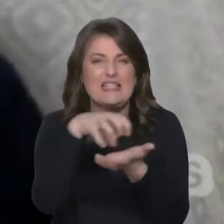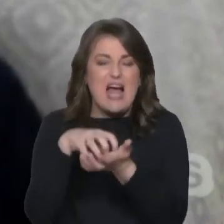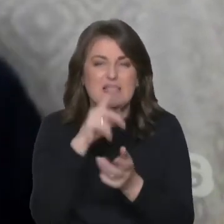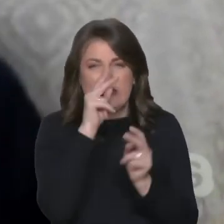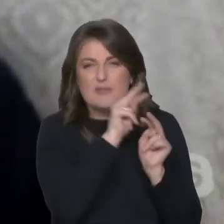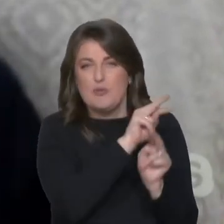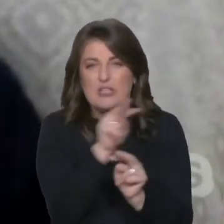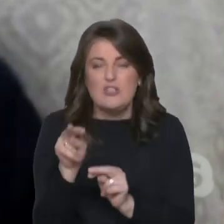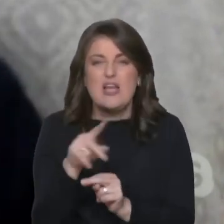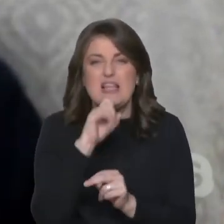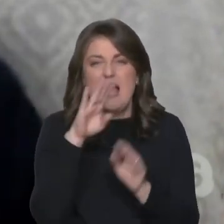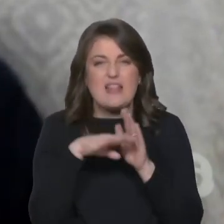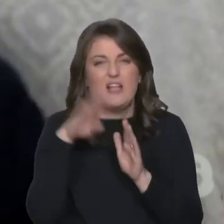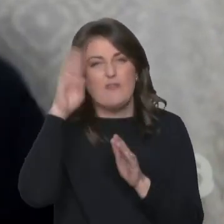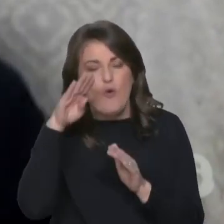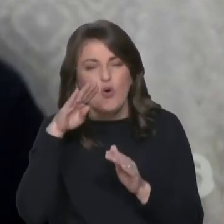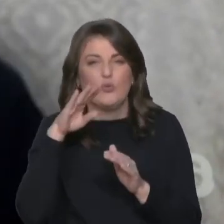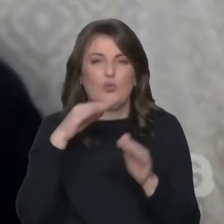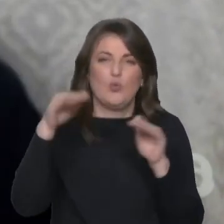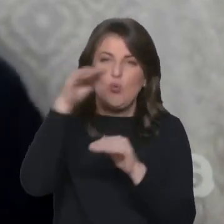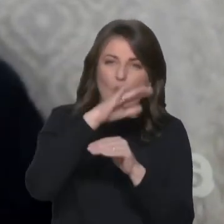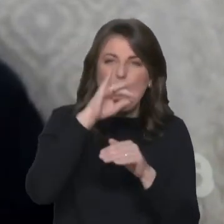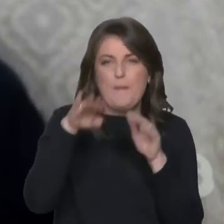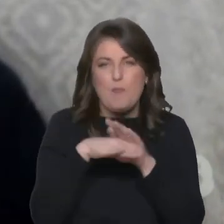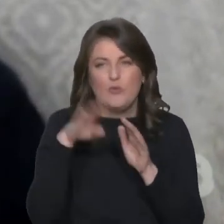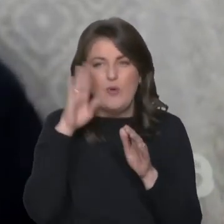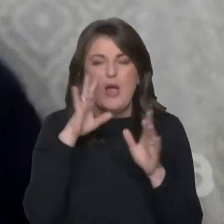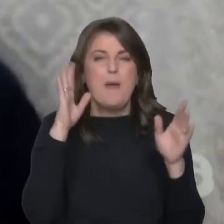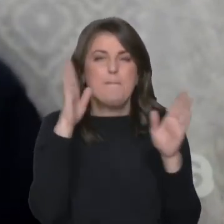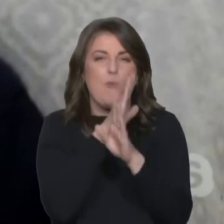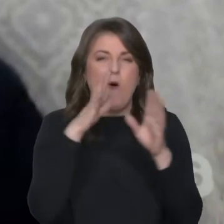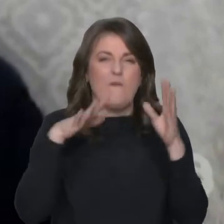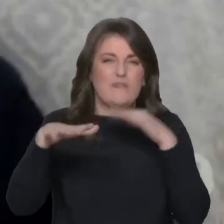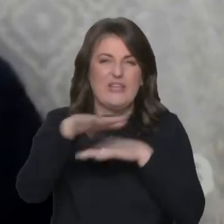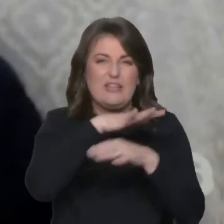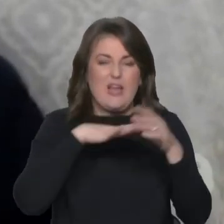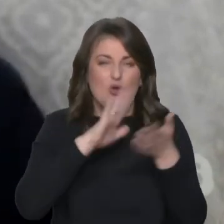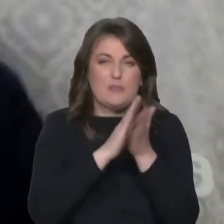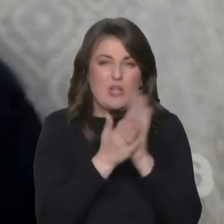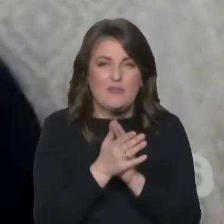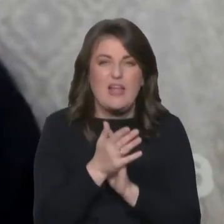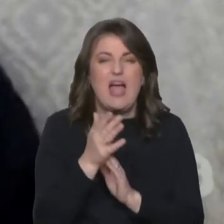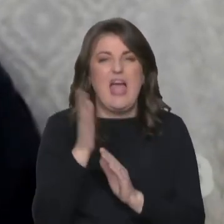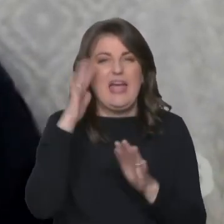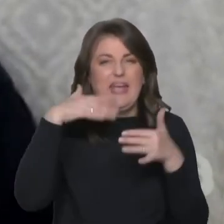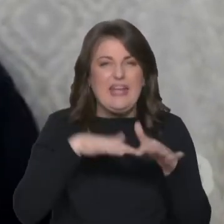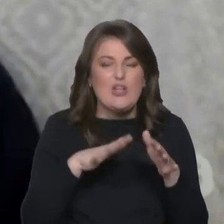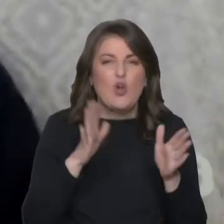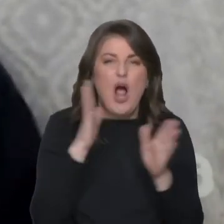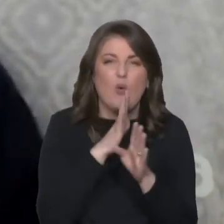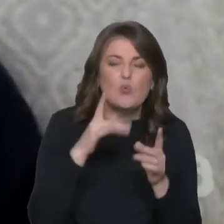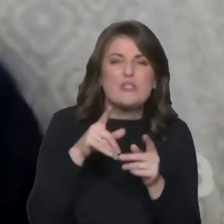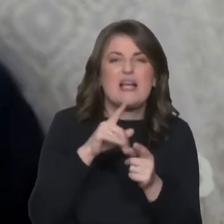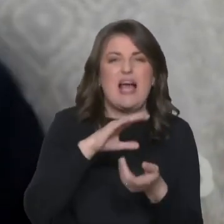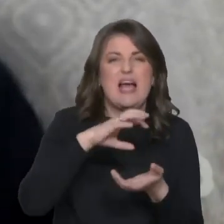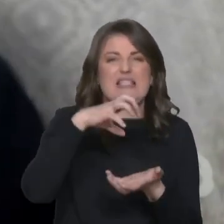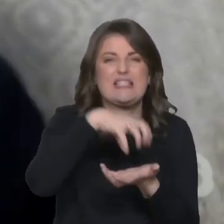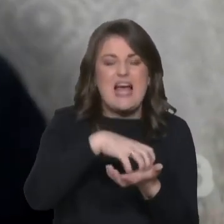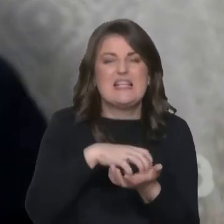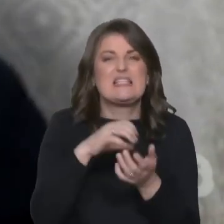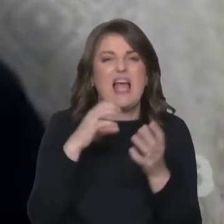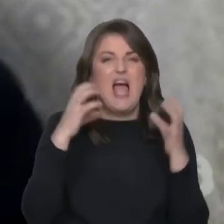спостереження за надводною підводною і повітряною обстановкою, гідроакустика, станції радіотехнічної